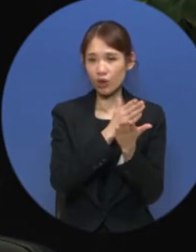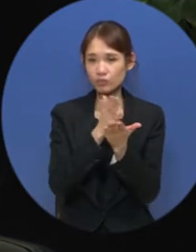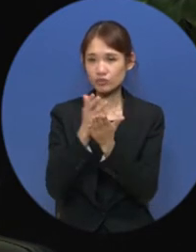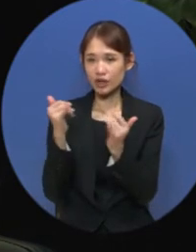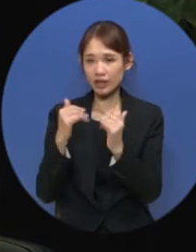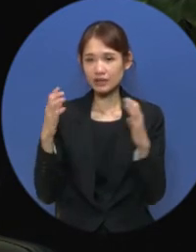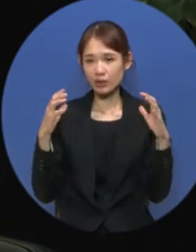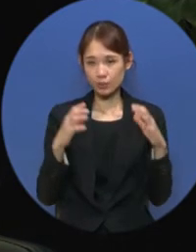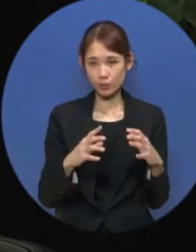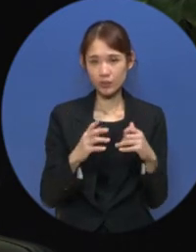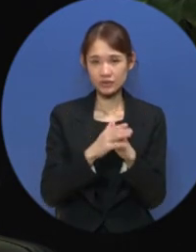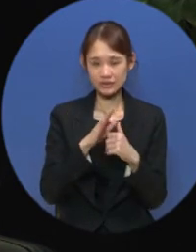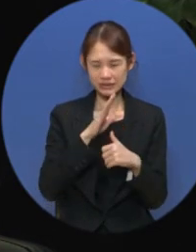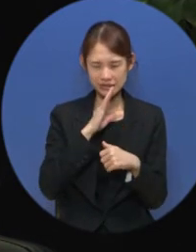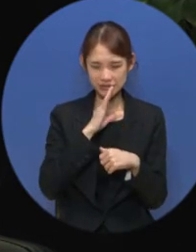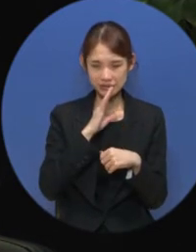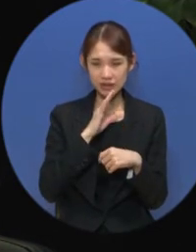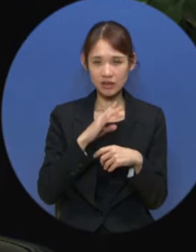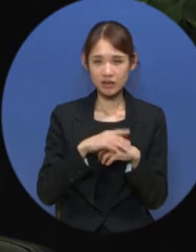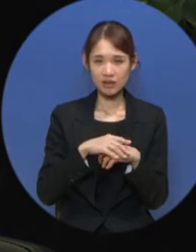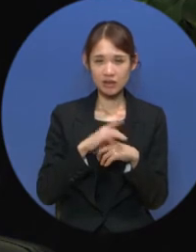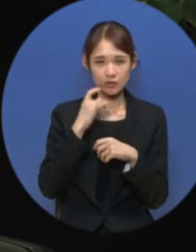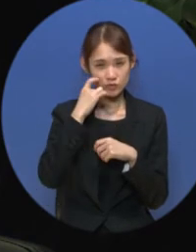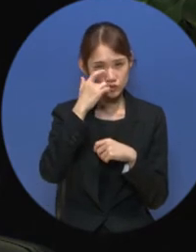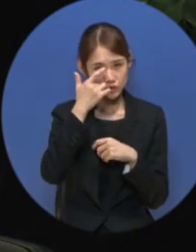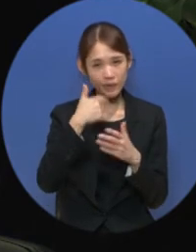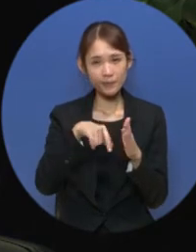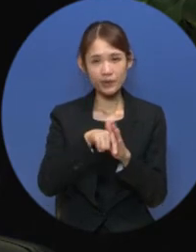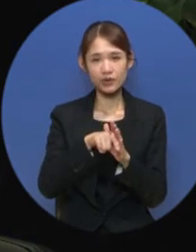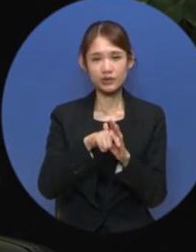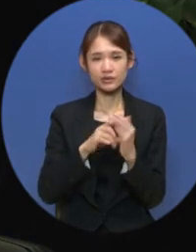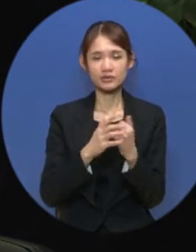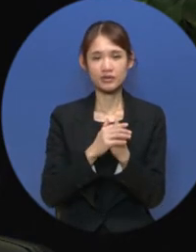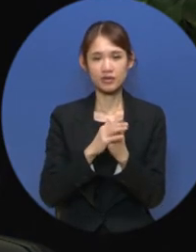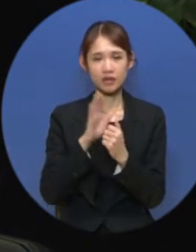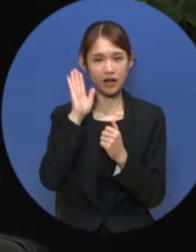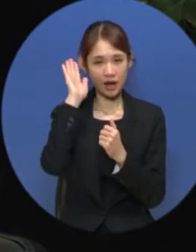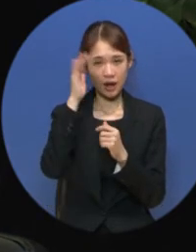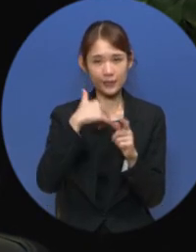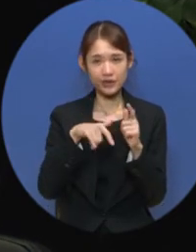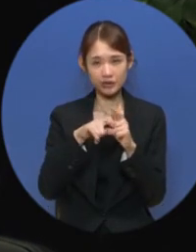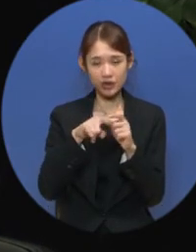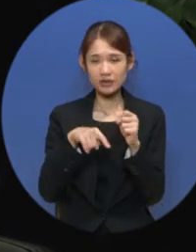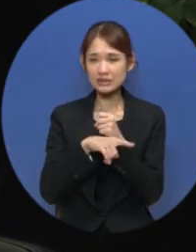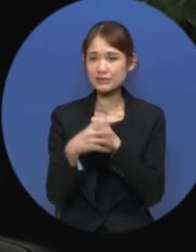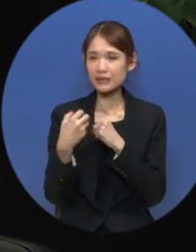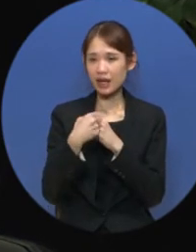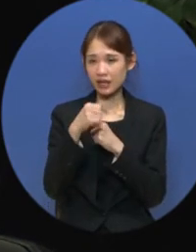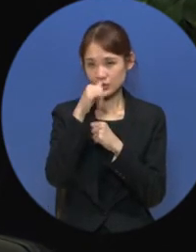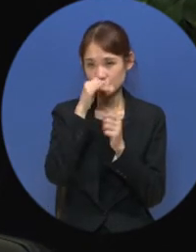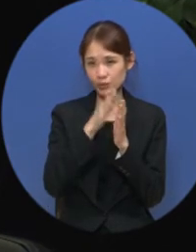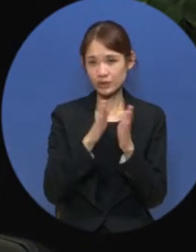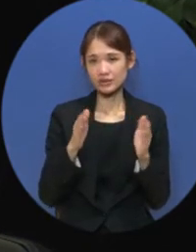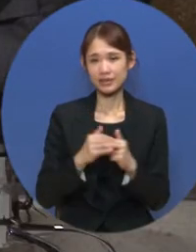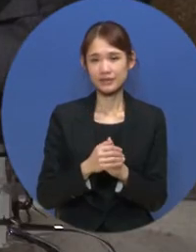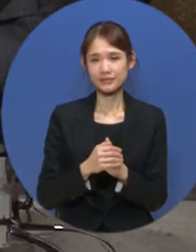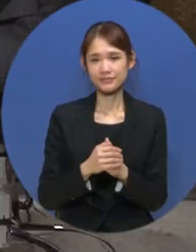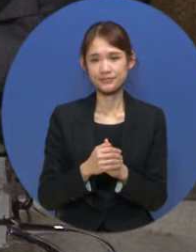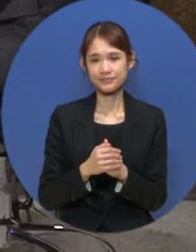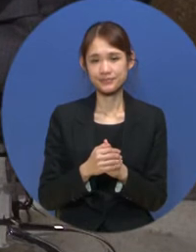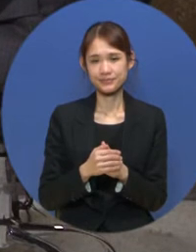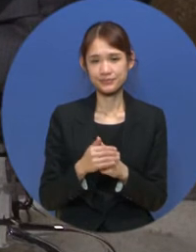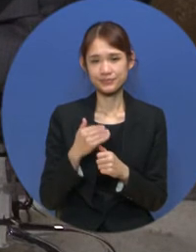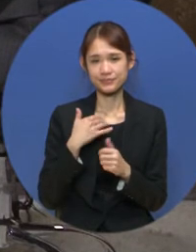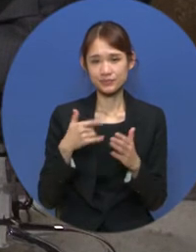모여서 진정성을 가지고 그리고 지속성을 가지고 이제 그 방향으로 나아가자라는 그런 의미를 담고 있습니다. 네,